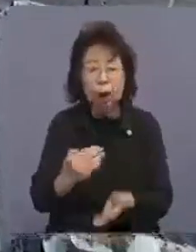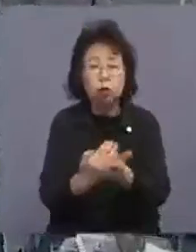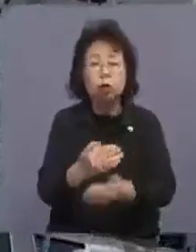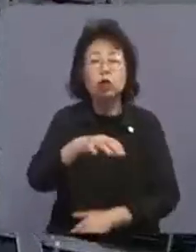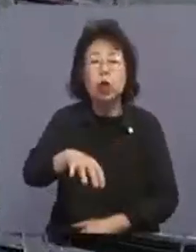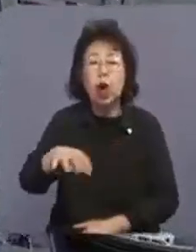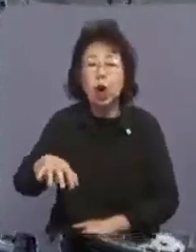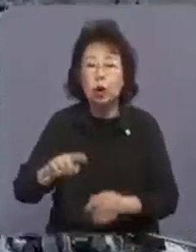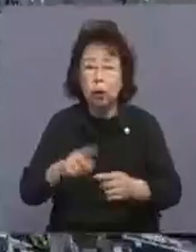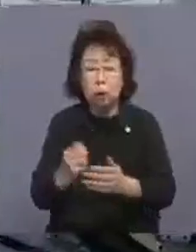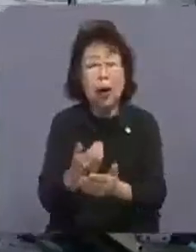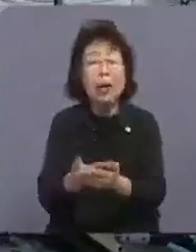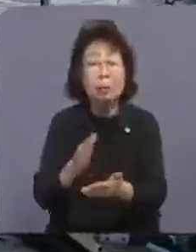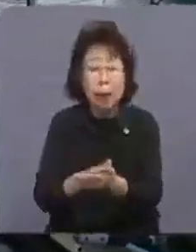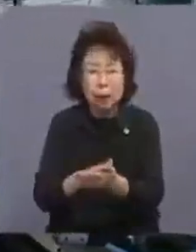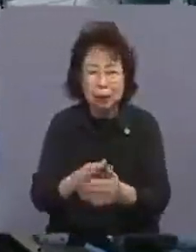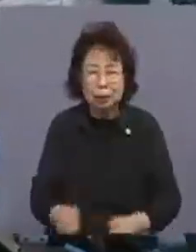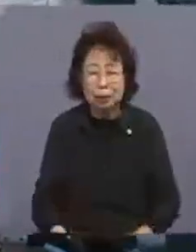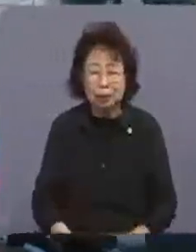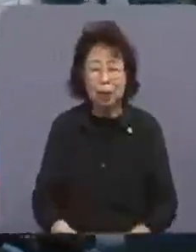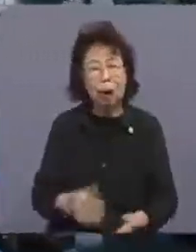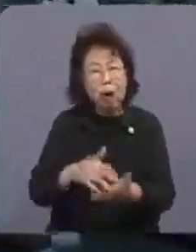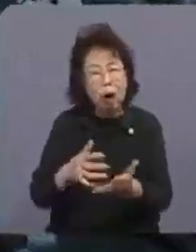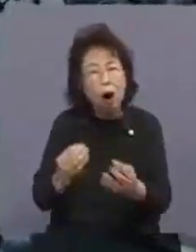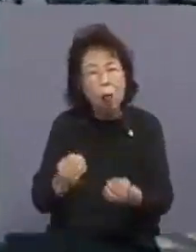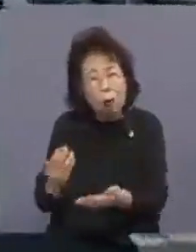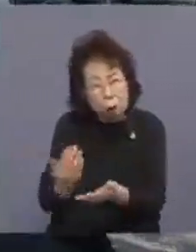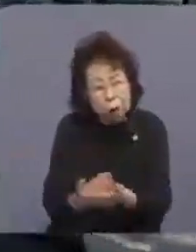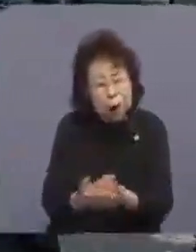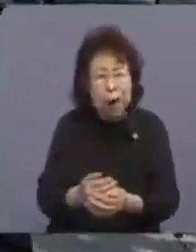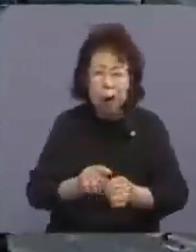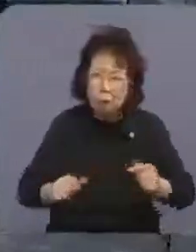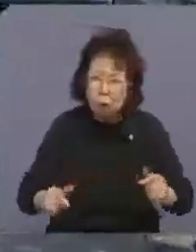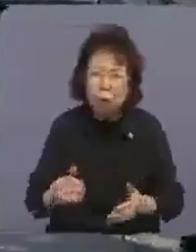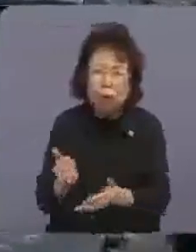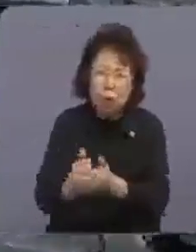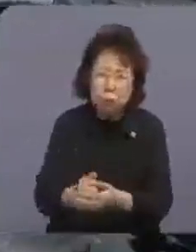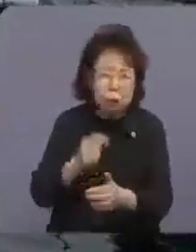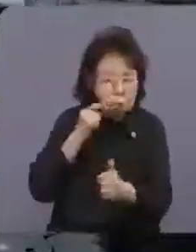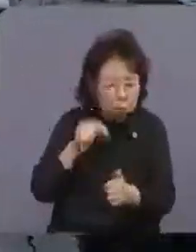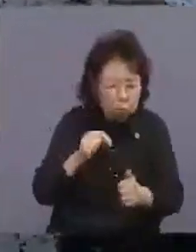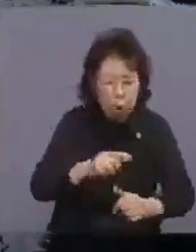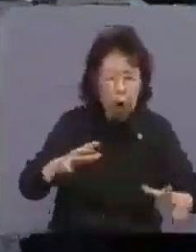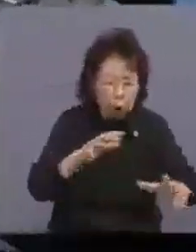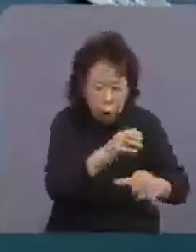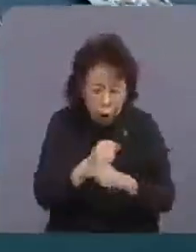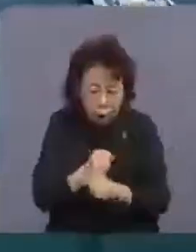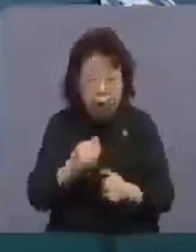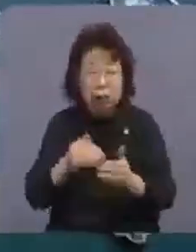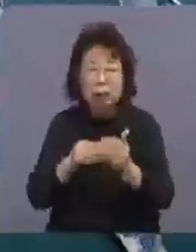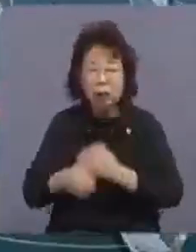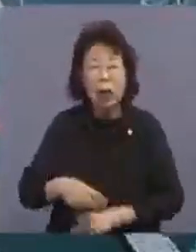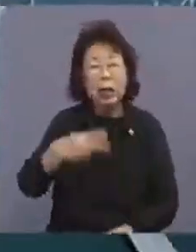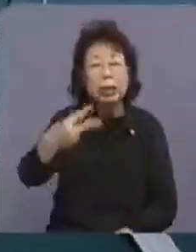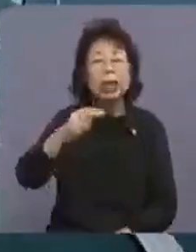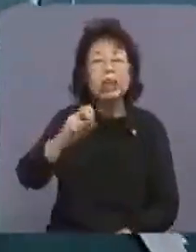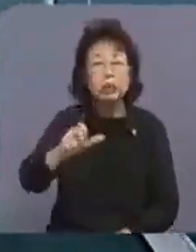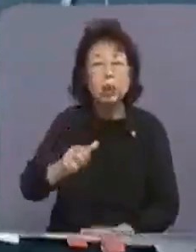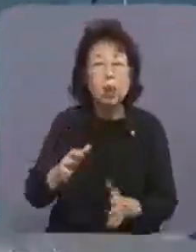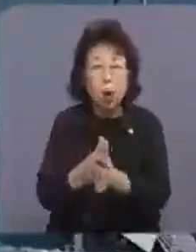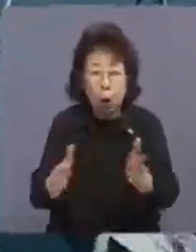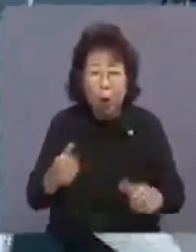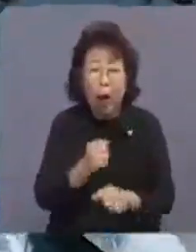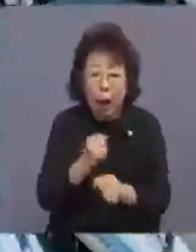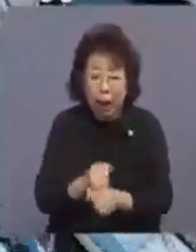요트 경기장 재개발 수요 예측을 다시 하고 시민 지적 사항을 모아 고친 뒤 2025년 공사에